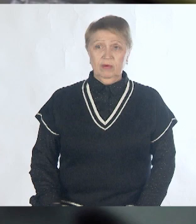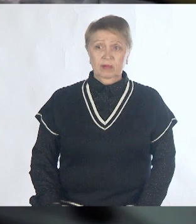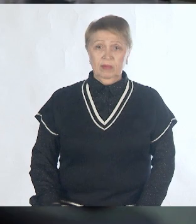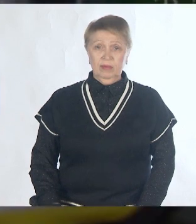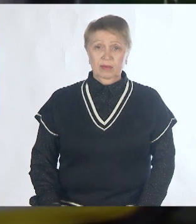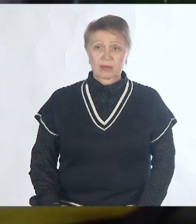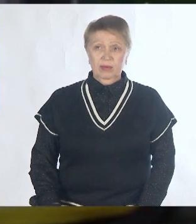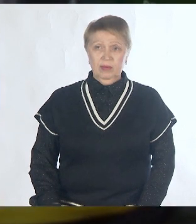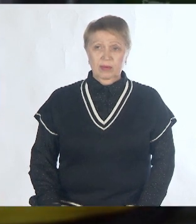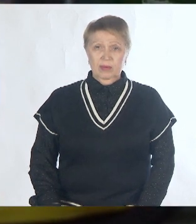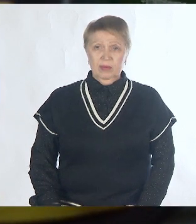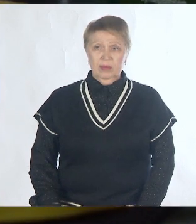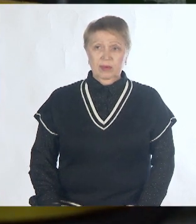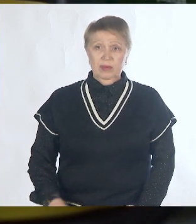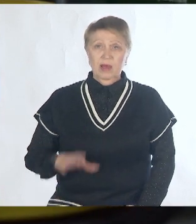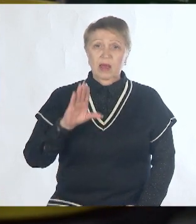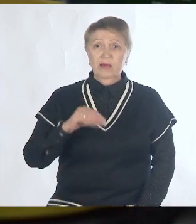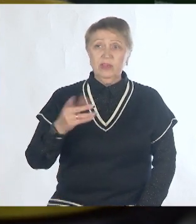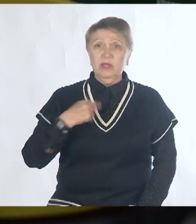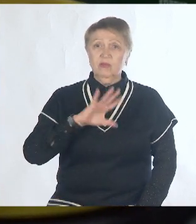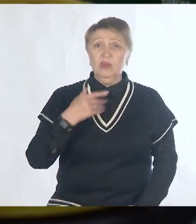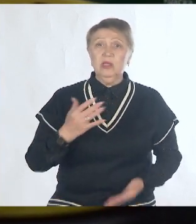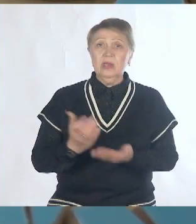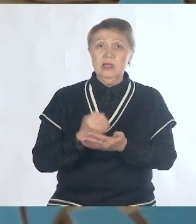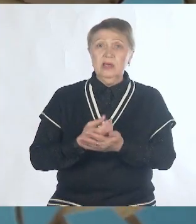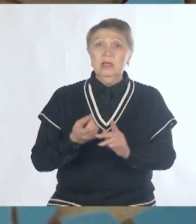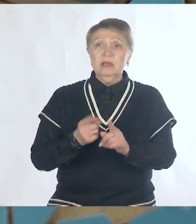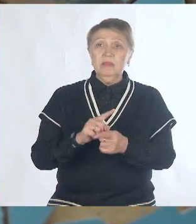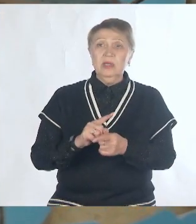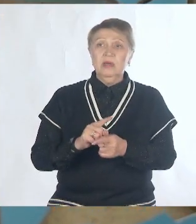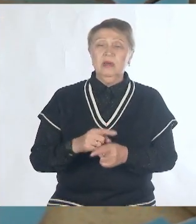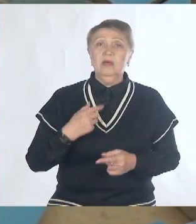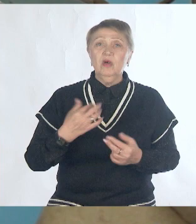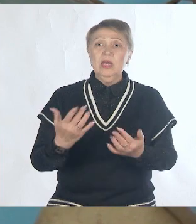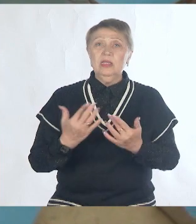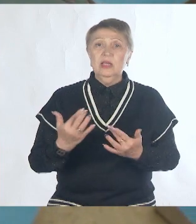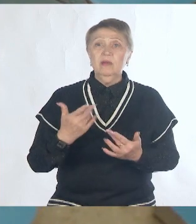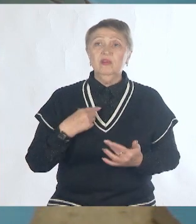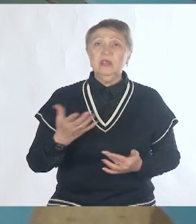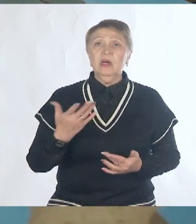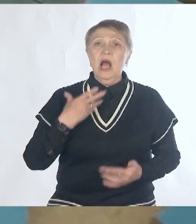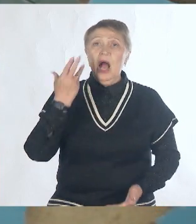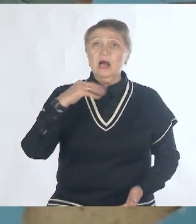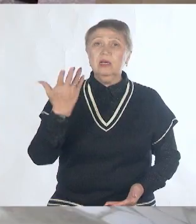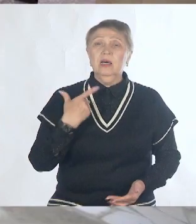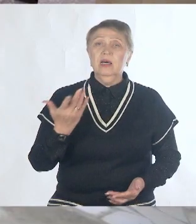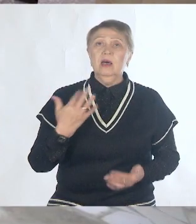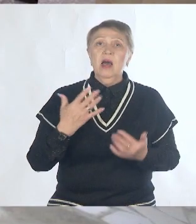а общение с менее помощи утилиты но требуется когда проводят совещание